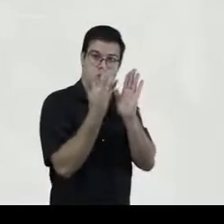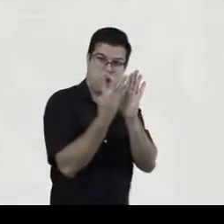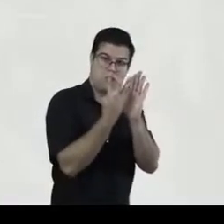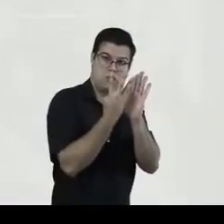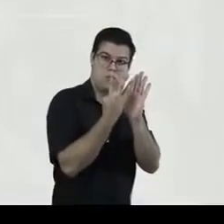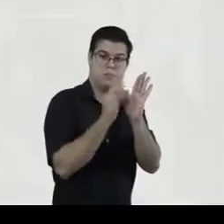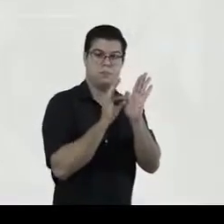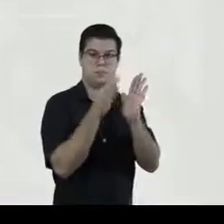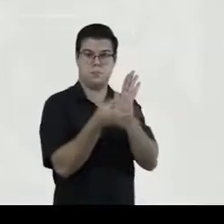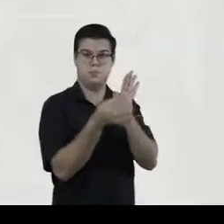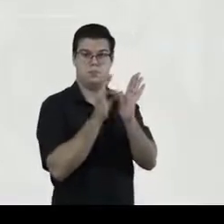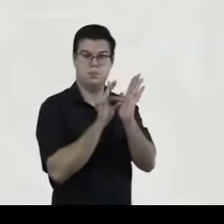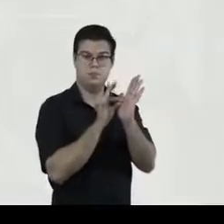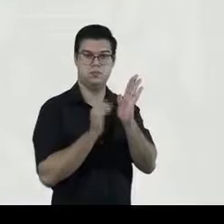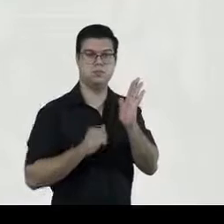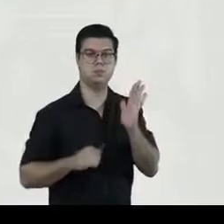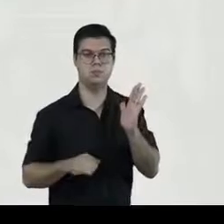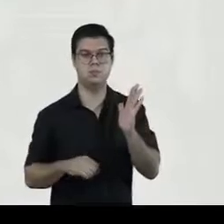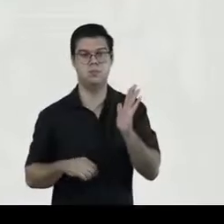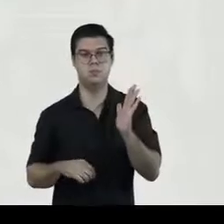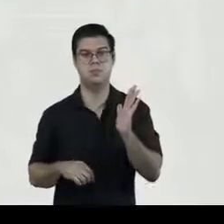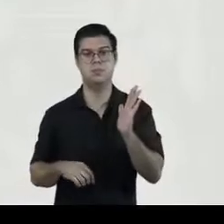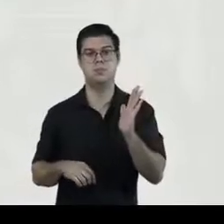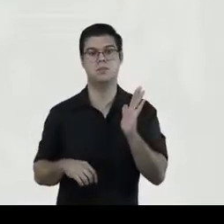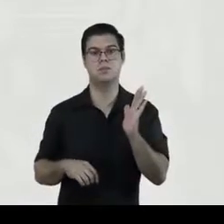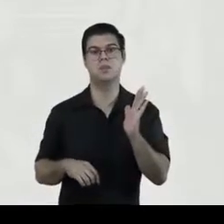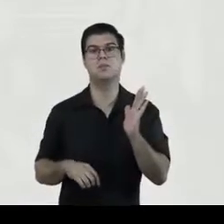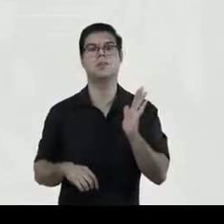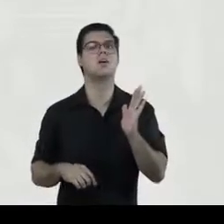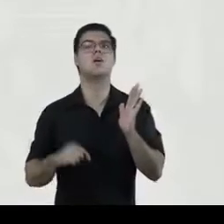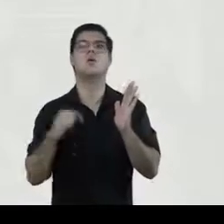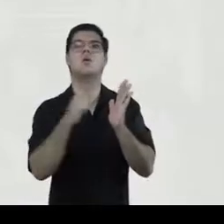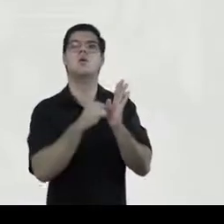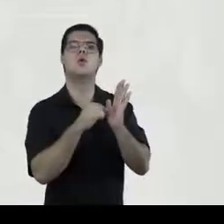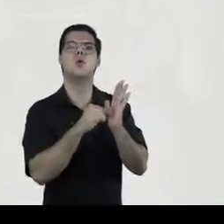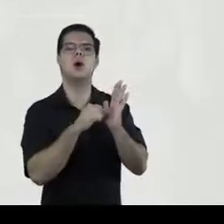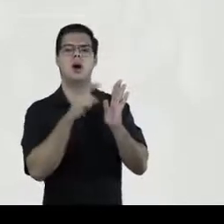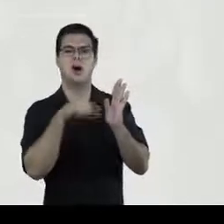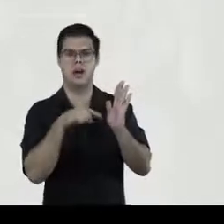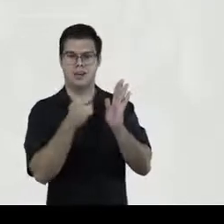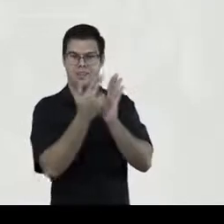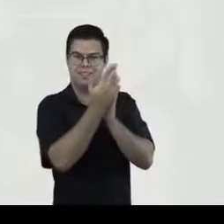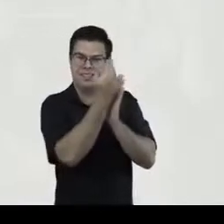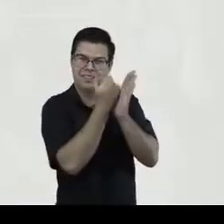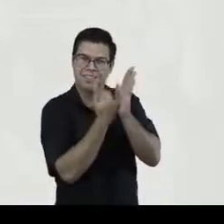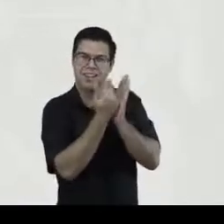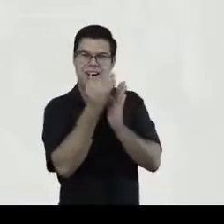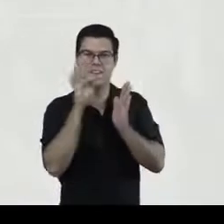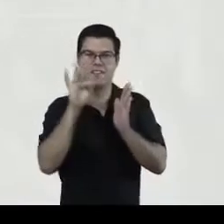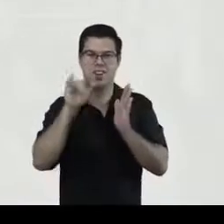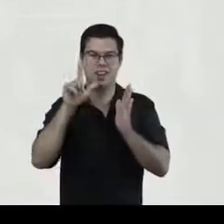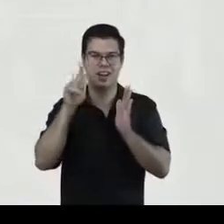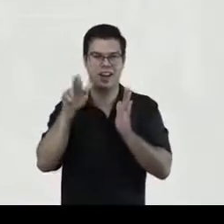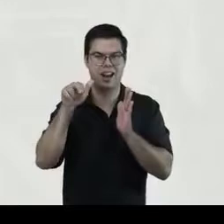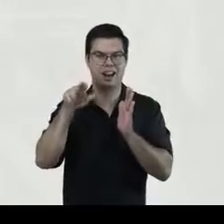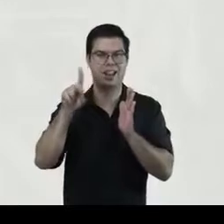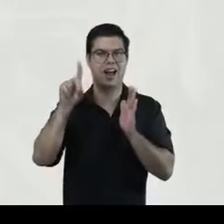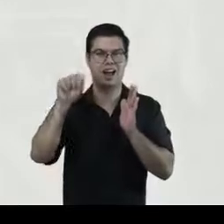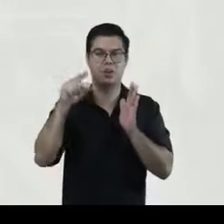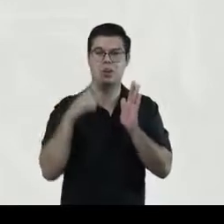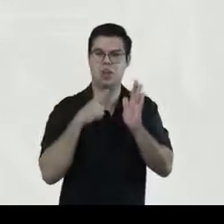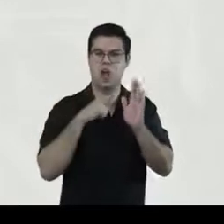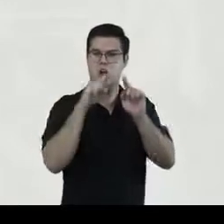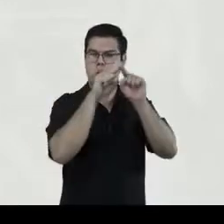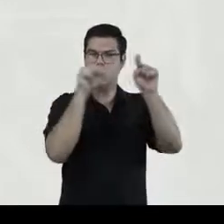laisse la place face à ce losange filigrané qui occupe tout l'espace. Diapositive suivante